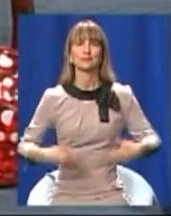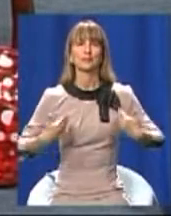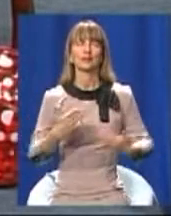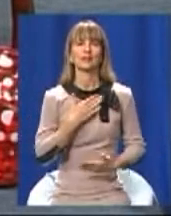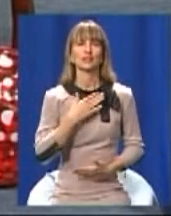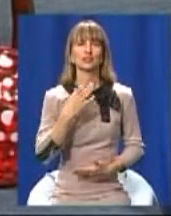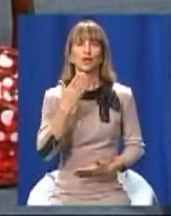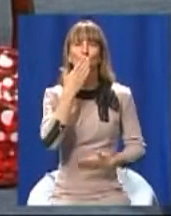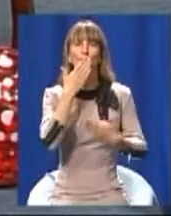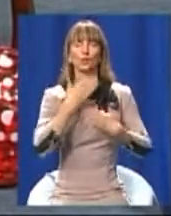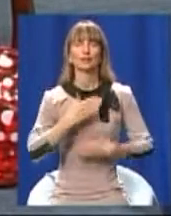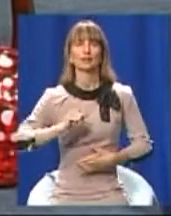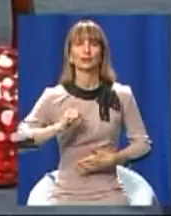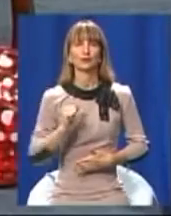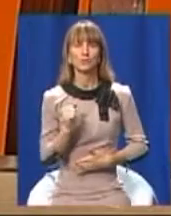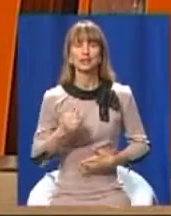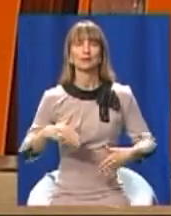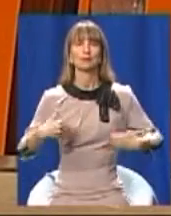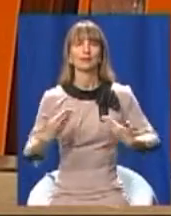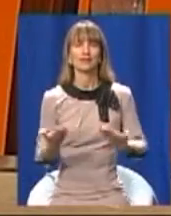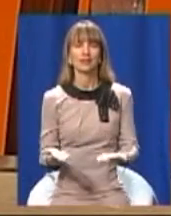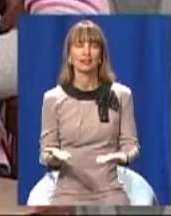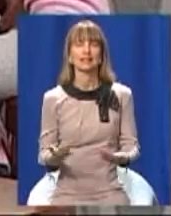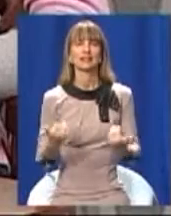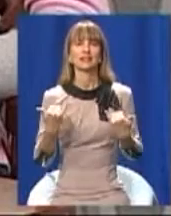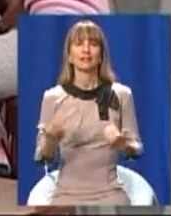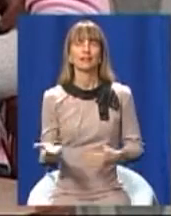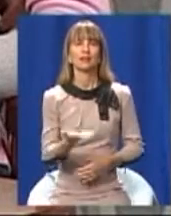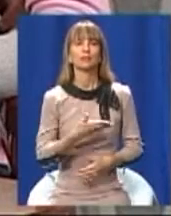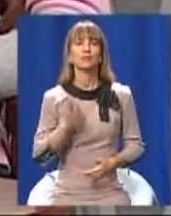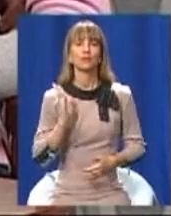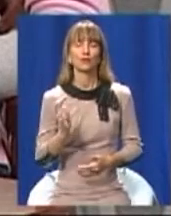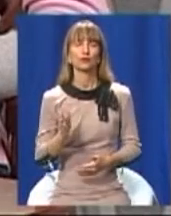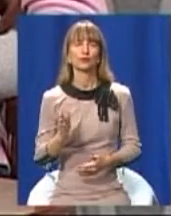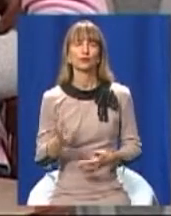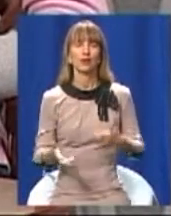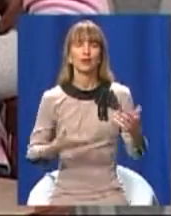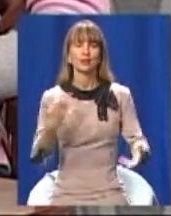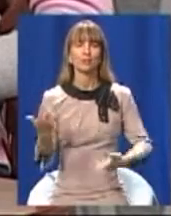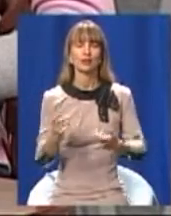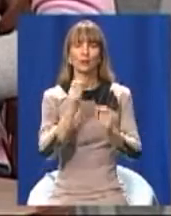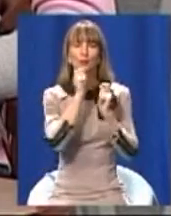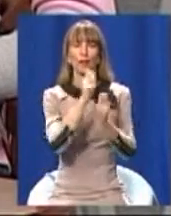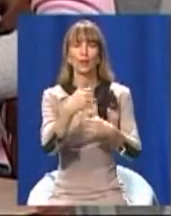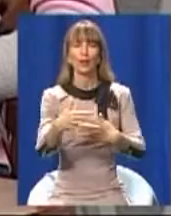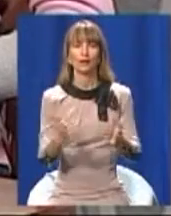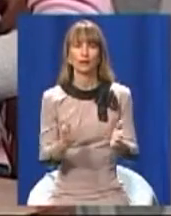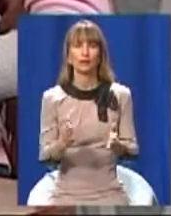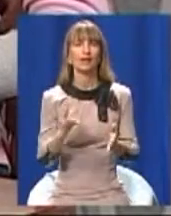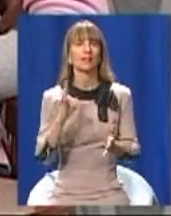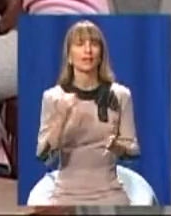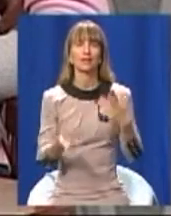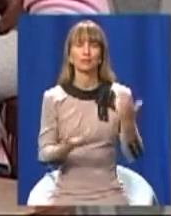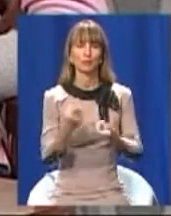Привіт, наші любі-любі друзі! Привіт! Сьогодні ми будемо розбирати подарунки. Ну, точніше, не розбирати подарунки